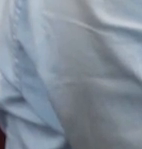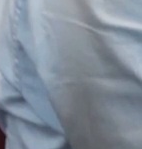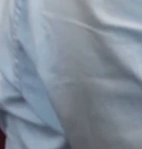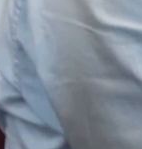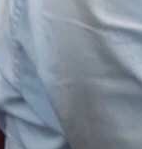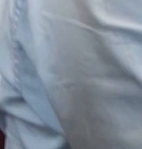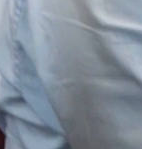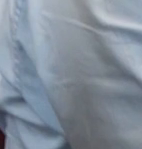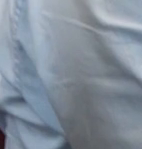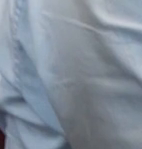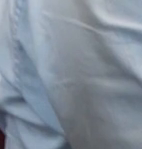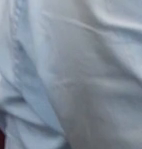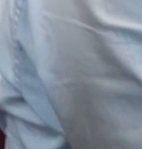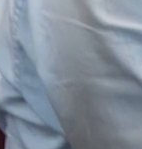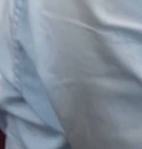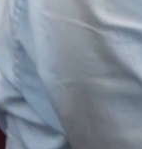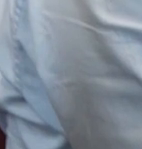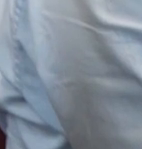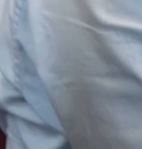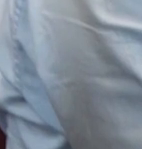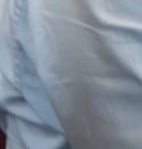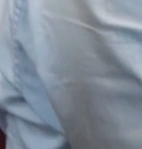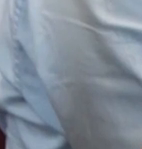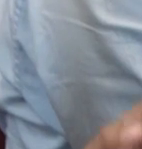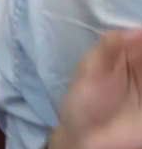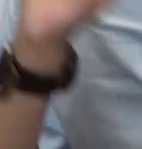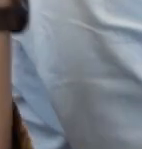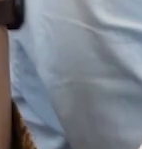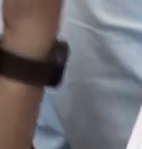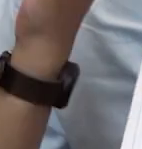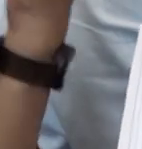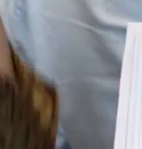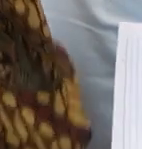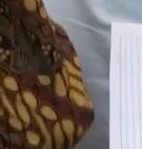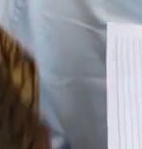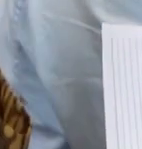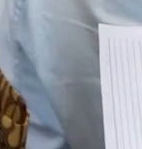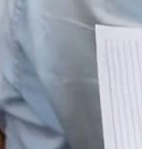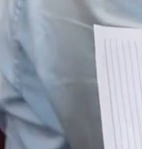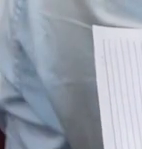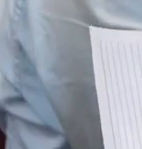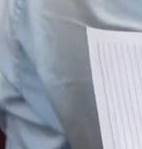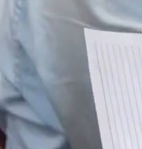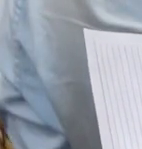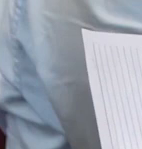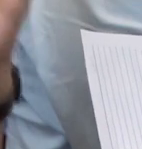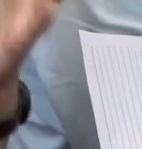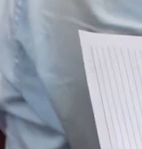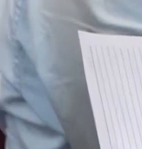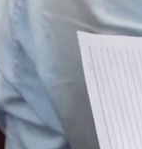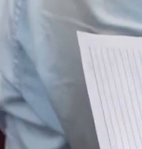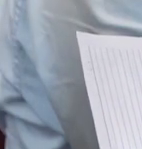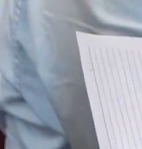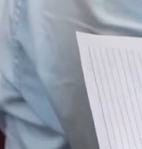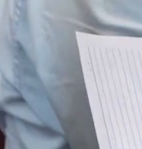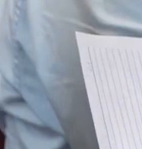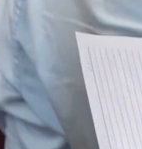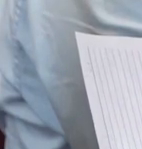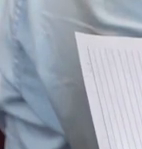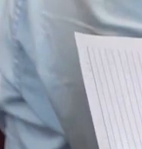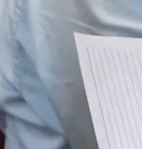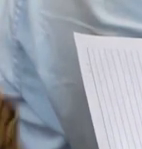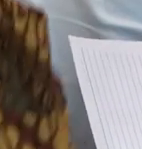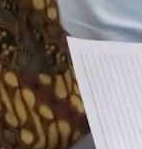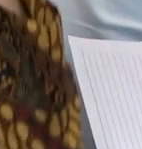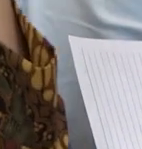itu memang kesulitannya luar biasa ya sudah mohon maaf tidak bisa mendengar kemudian Bicara